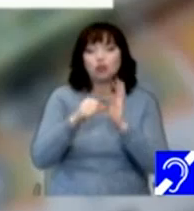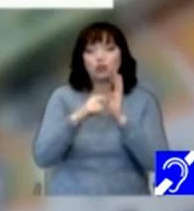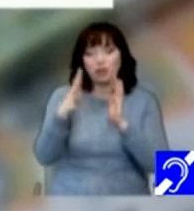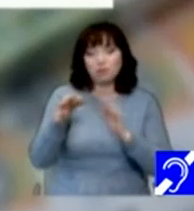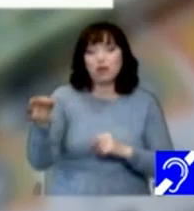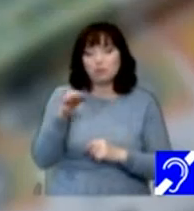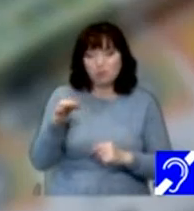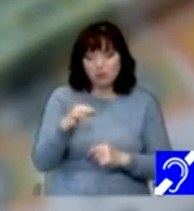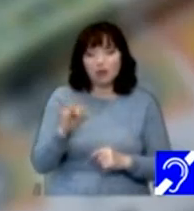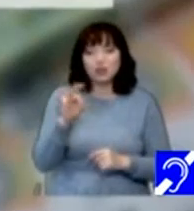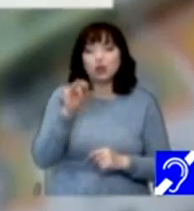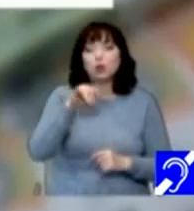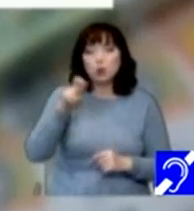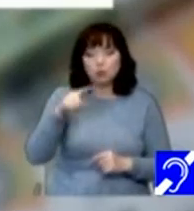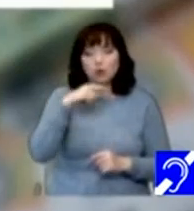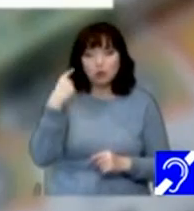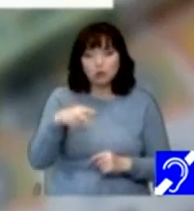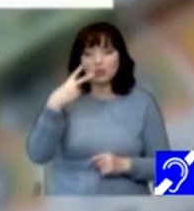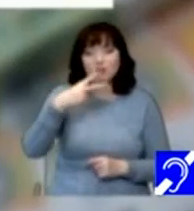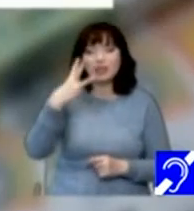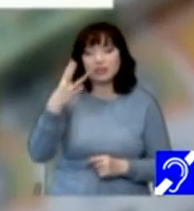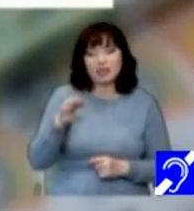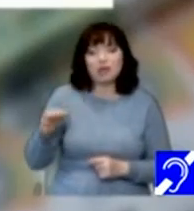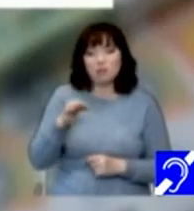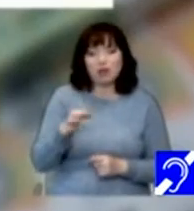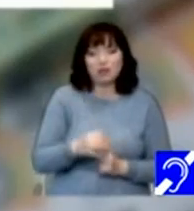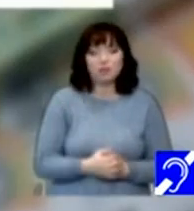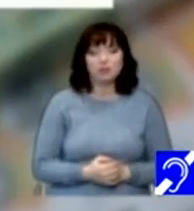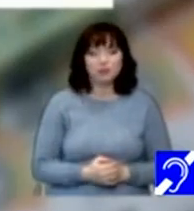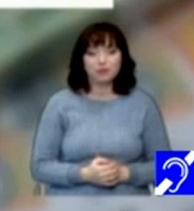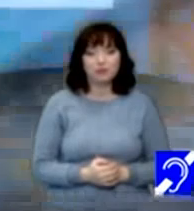65 de bani și rubla rusească 23 de bani.